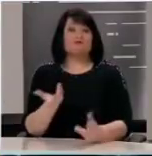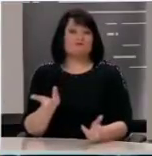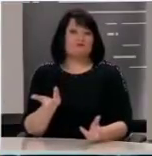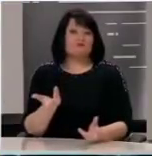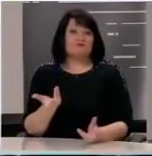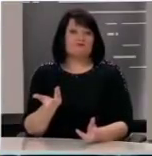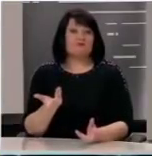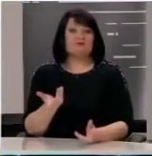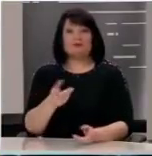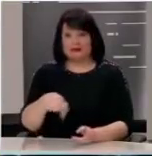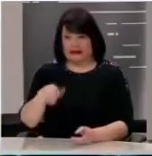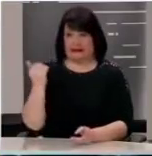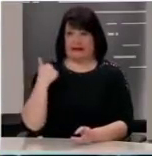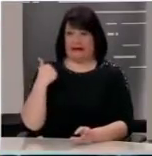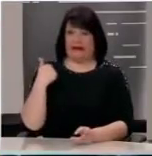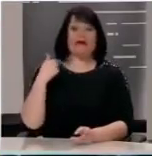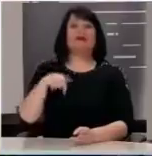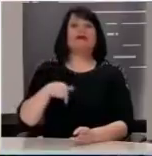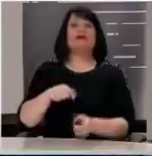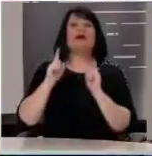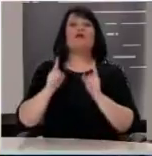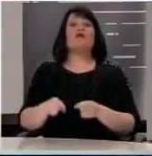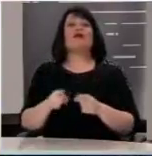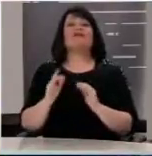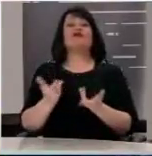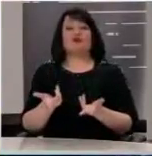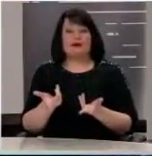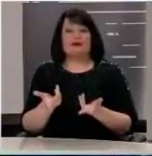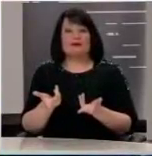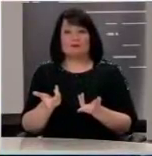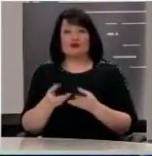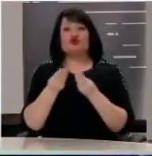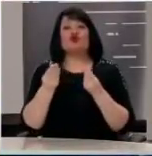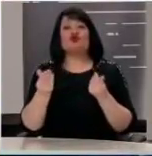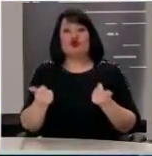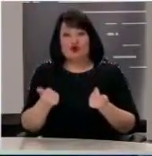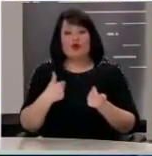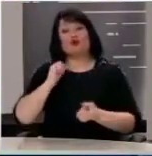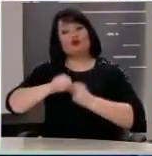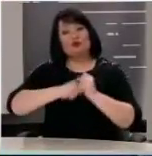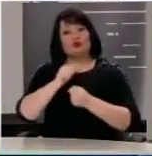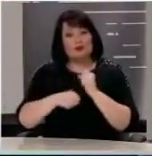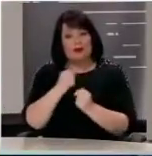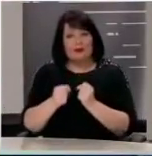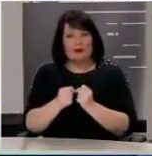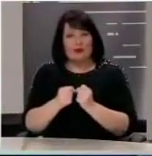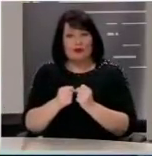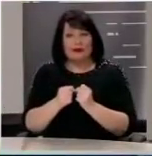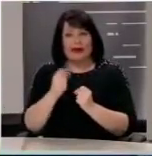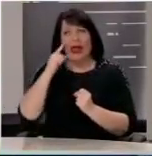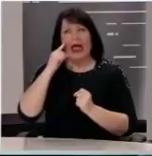αυτό το οποίο μας καλείται σήμερα να αποφασίσουμε και ο τρόπος που επιχειρείται αυτόν τον